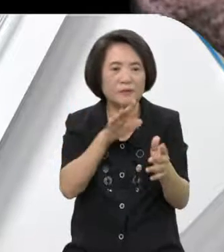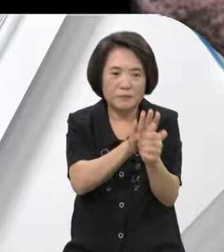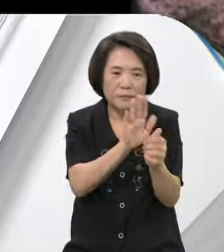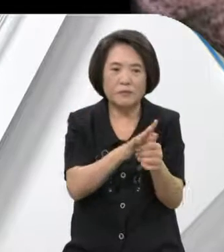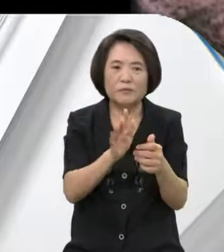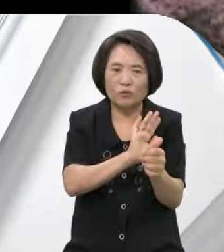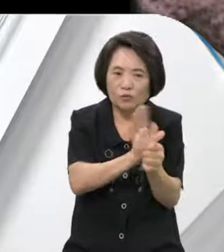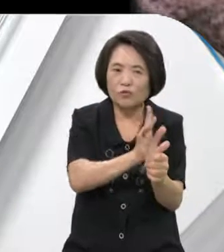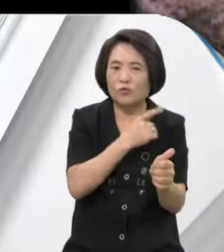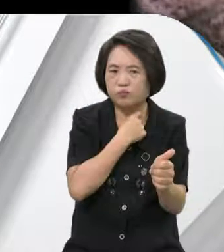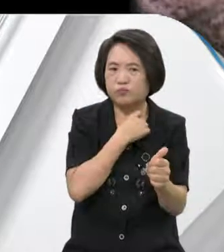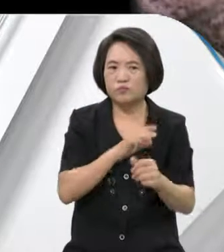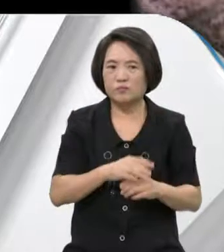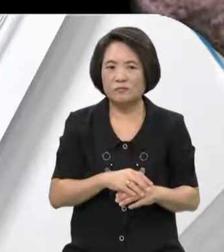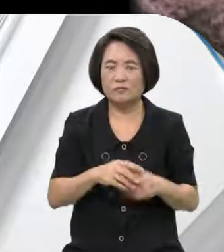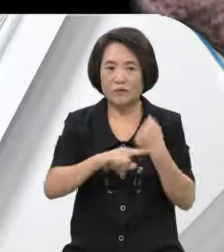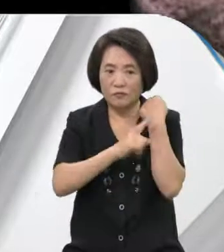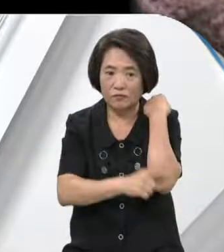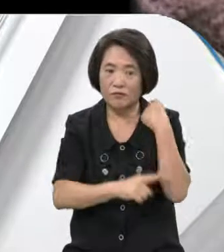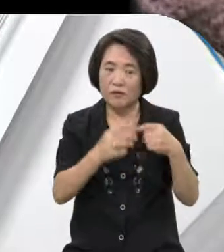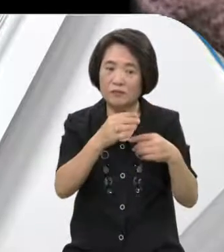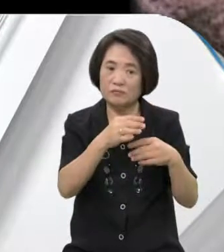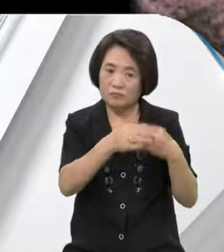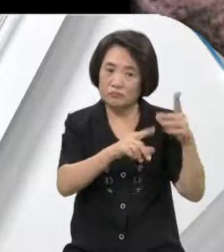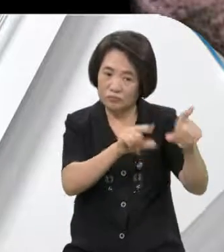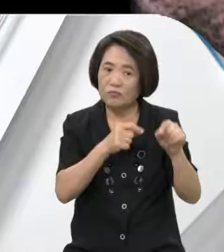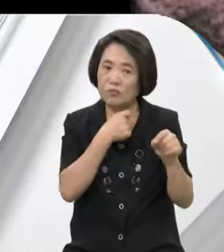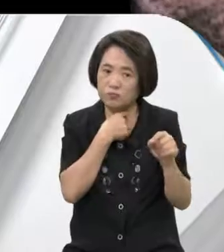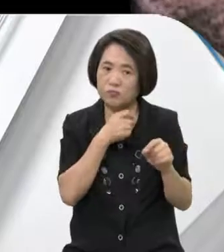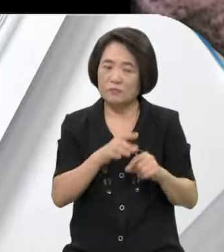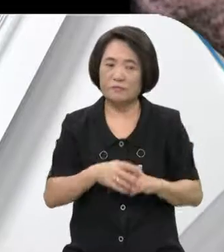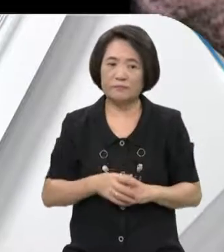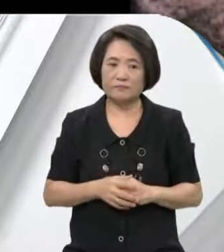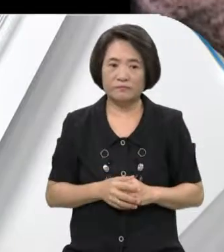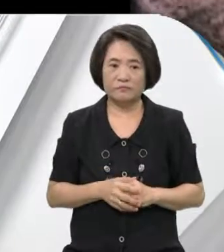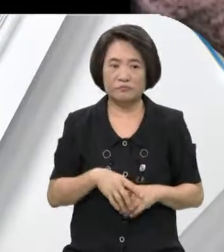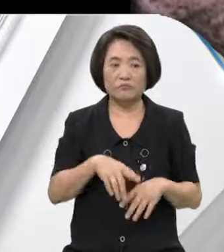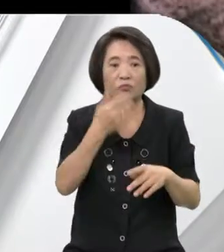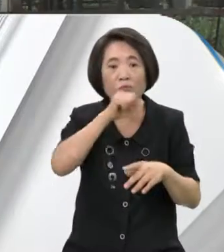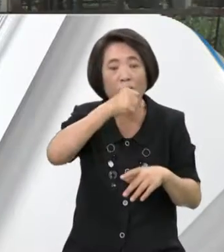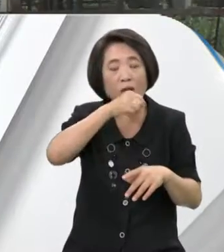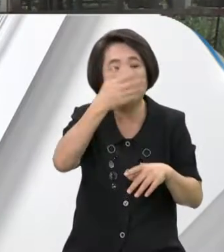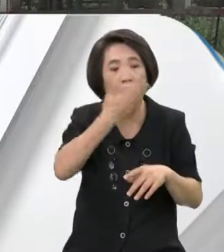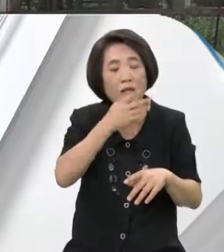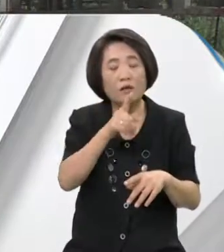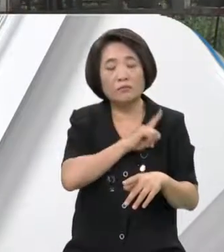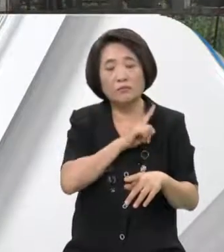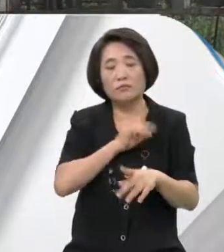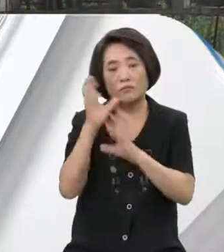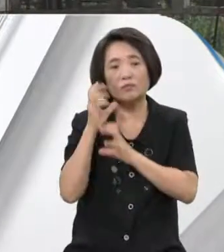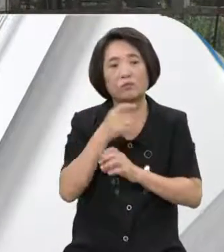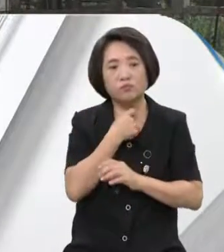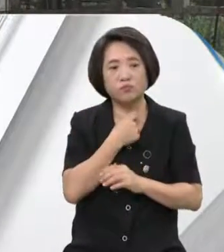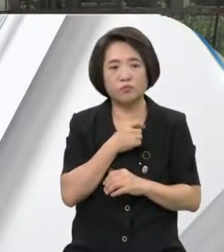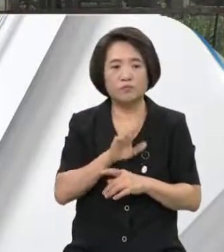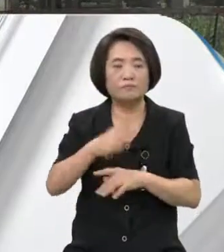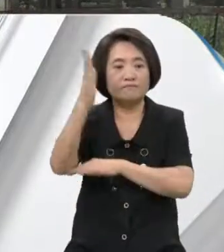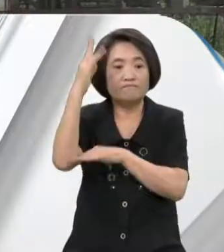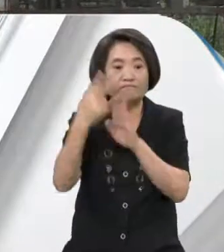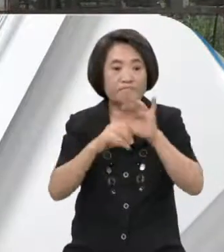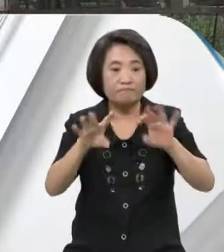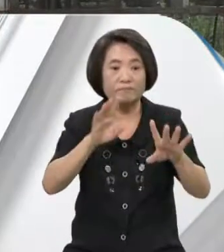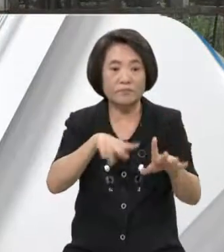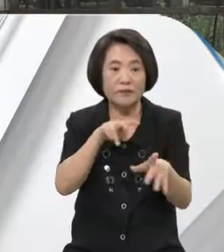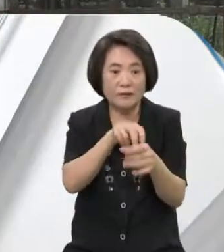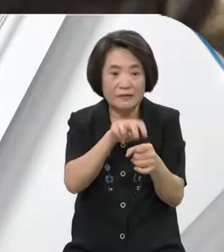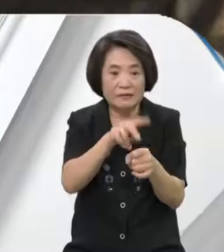的法律上动物保护法哈，要求他的这个对自主的责任这样。 屏东县政府讲，推动用竹丛